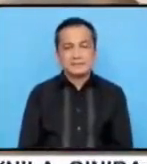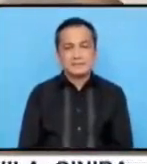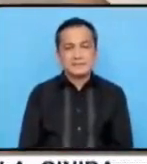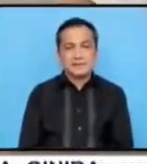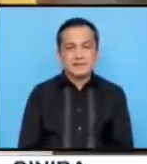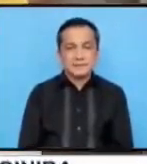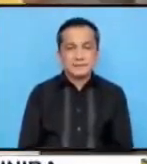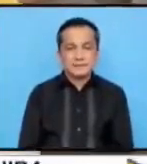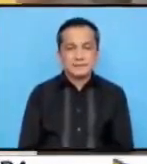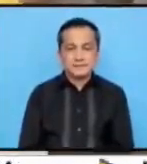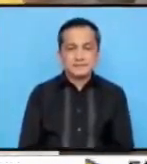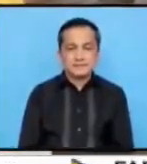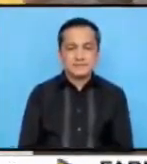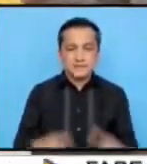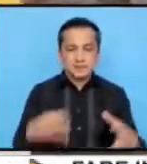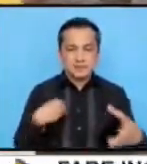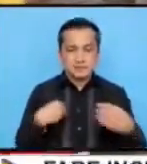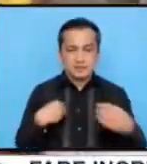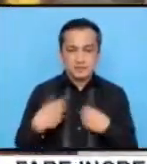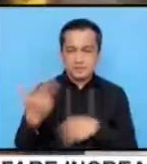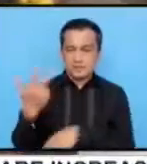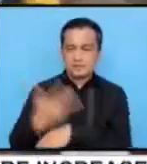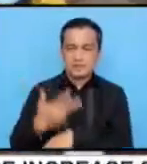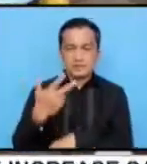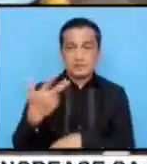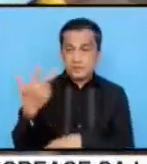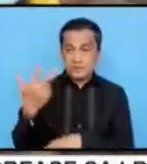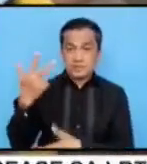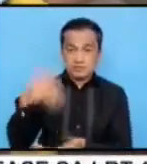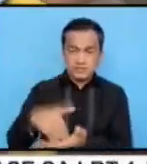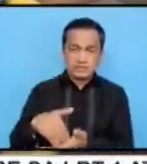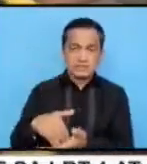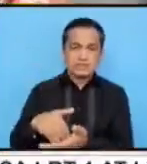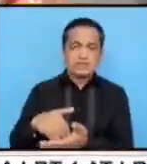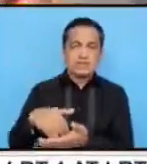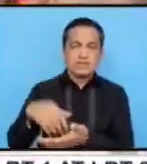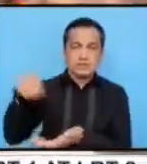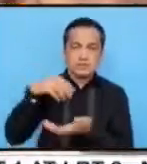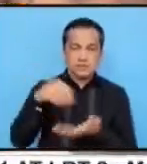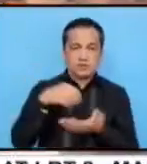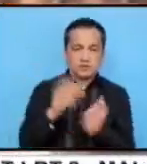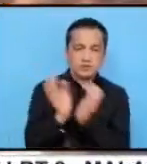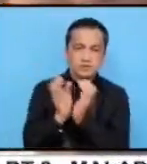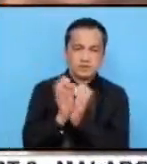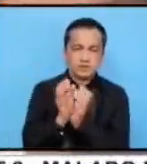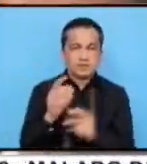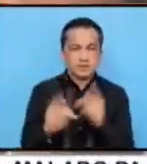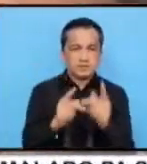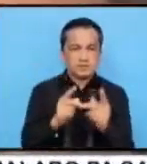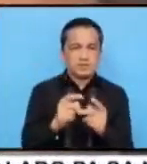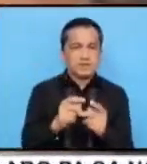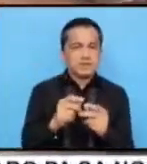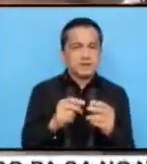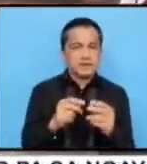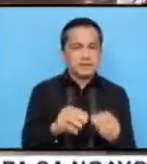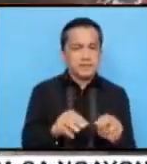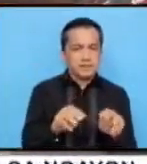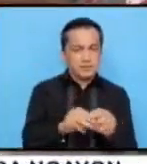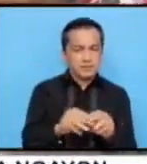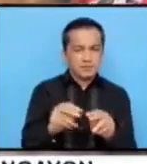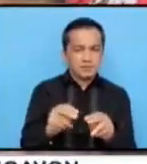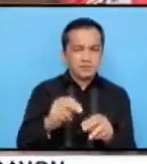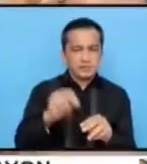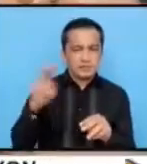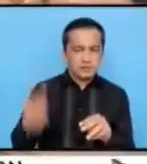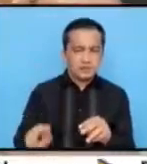Tumanggap ng tigta 3,000 pisong ayuda mula sa Social Welfare and Development ang ilang residente ng Malabon at Navotas na naging biktima ng